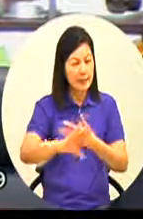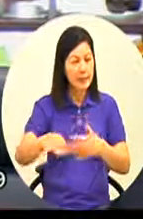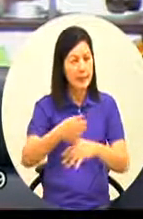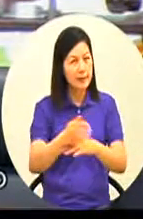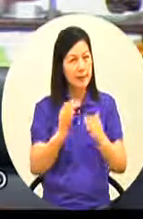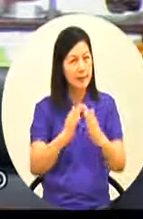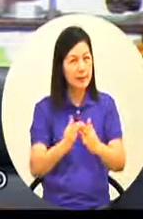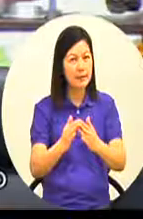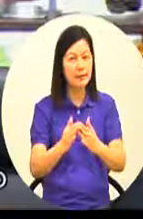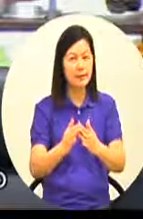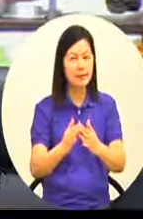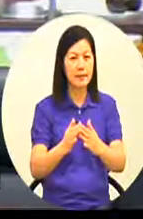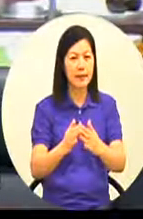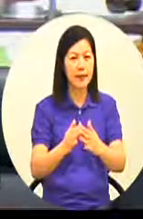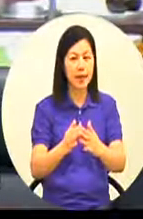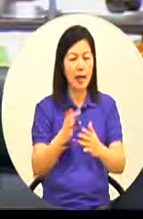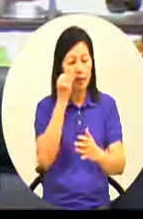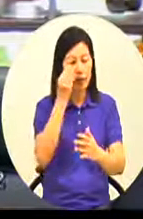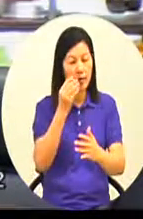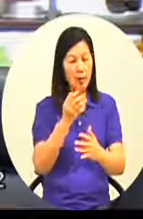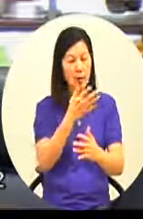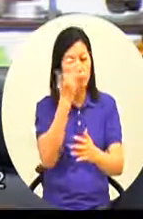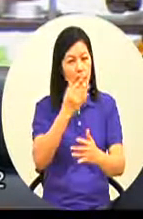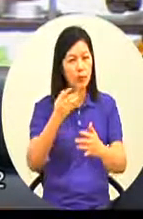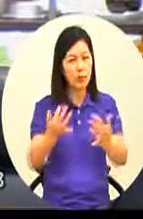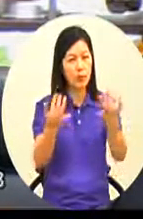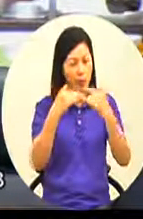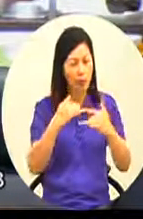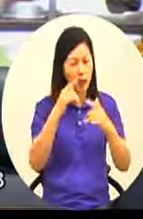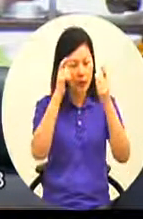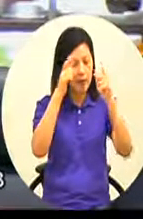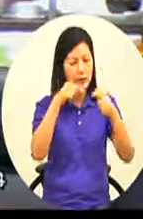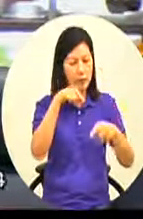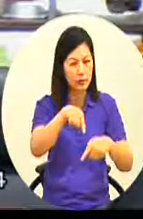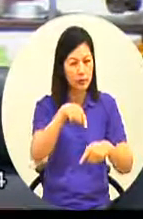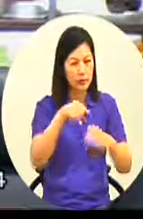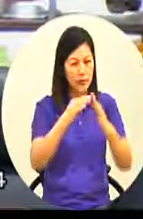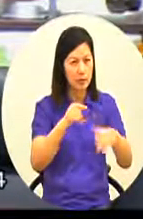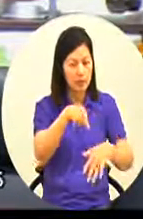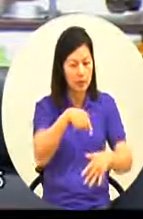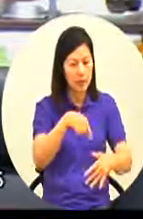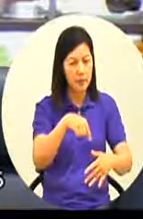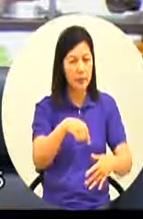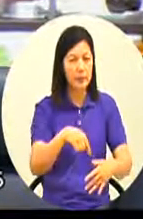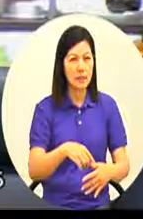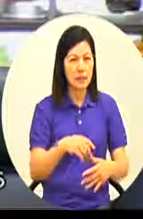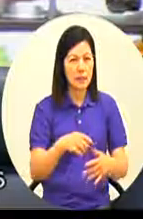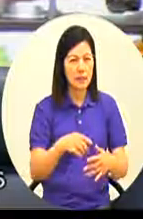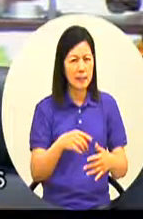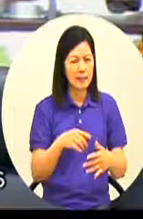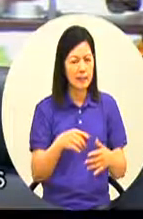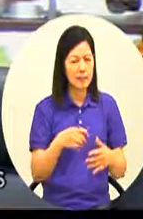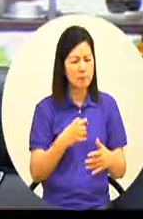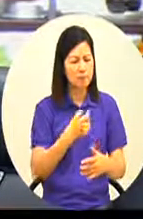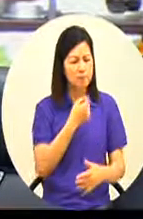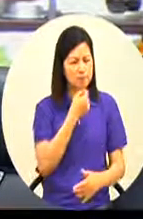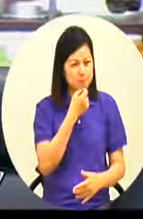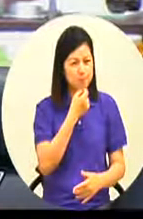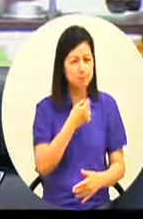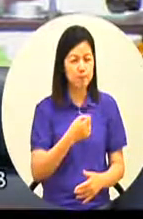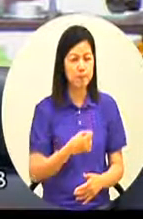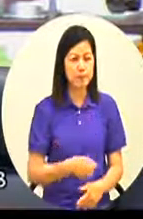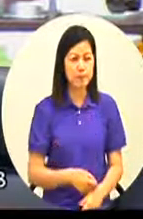或者是观光客到我们高雄市来，是一个非常需要一个漂亮的